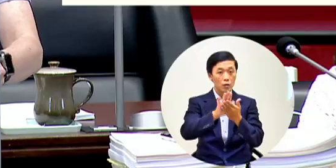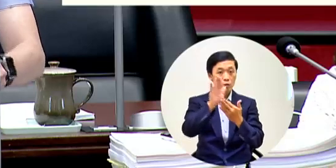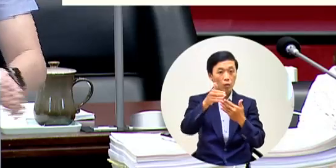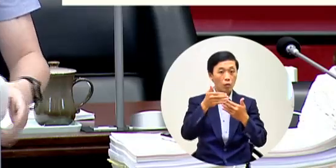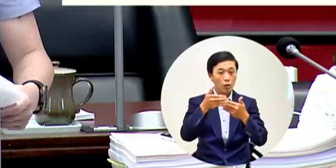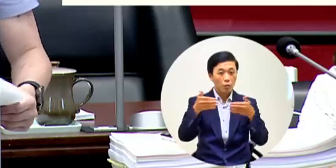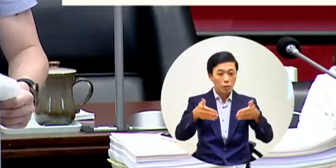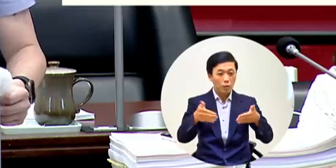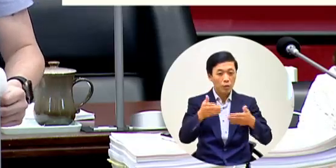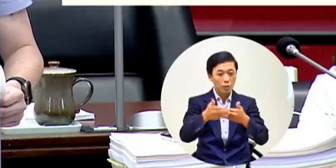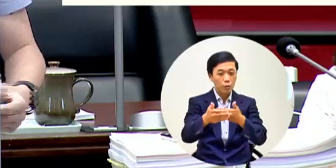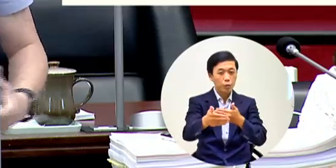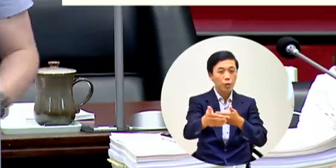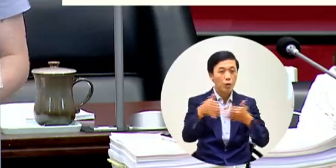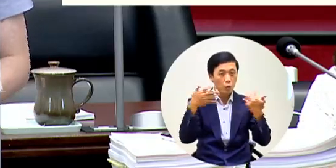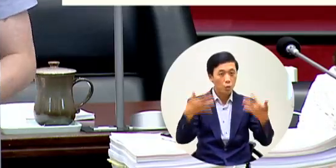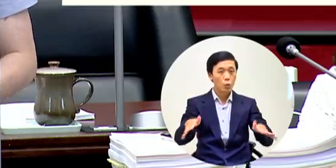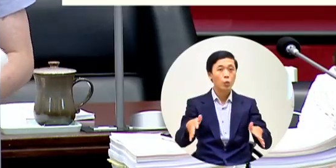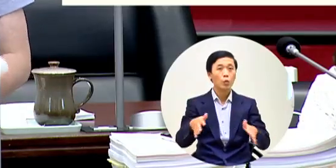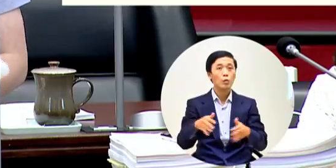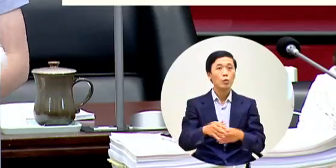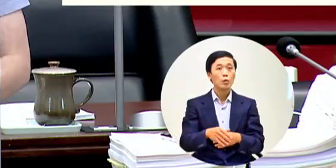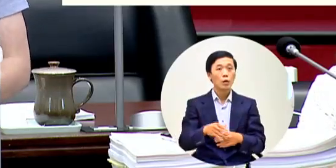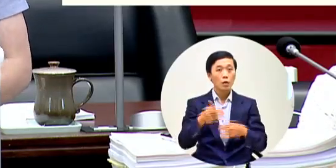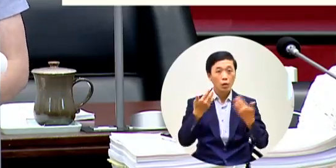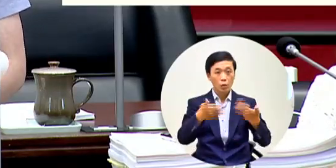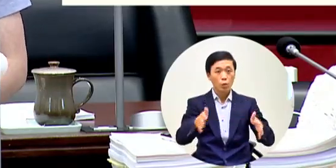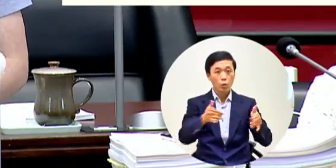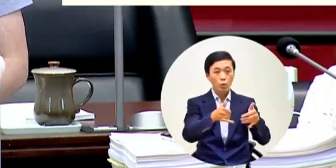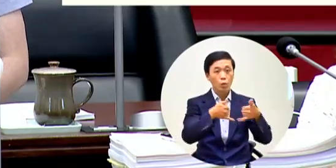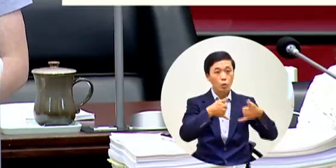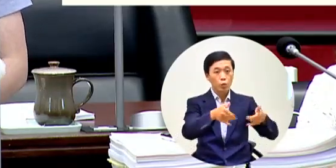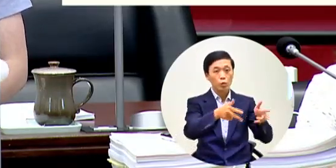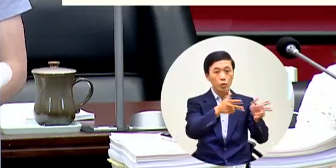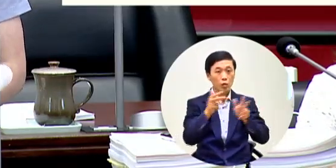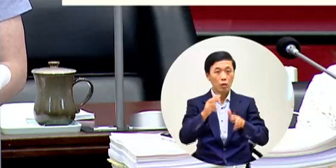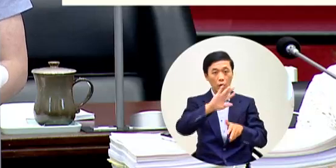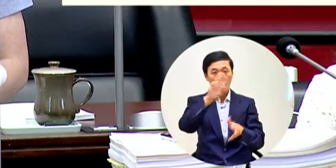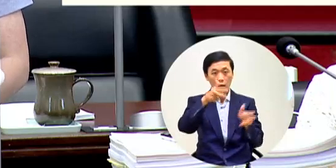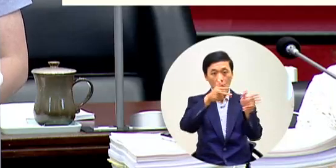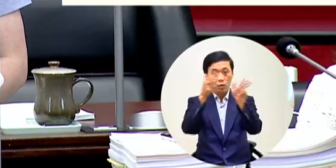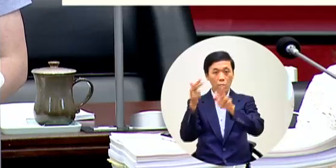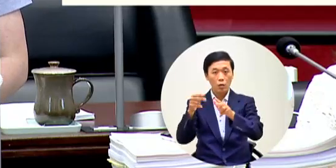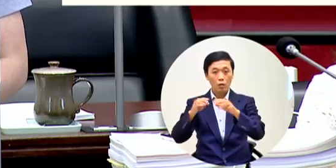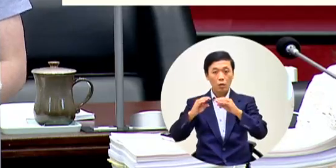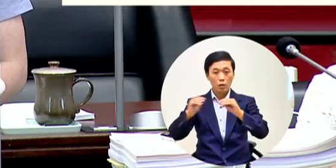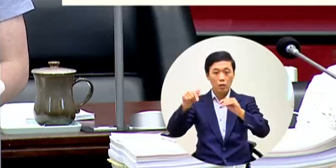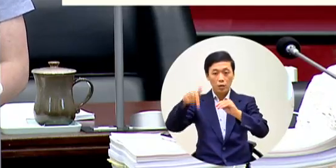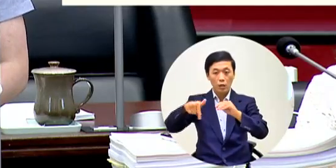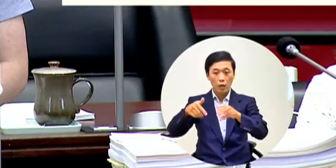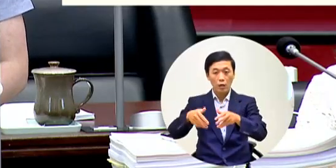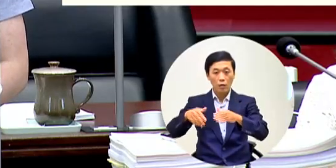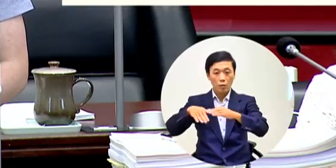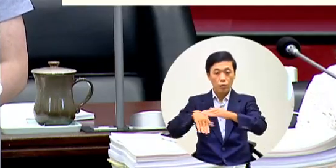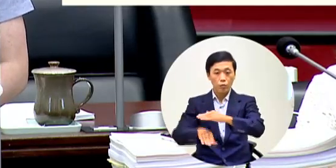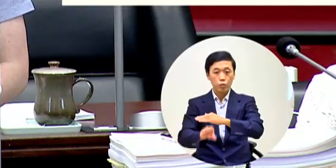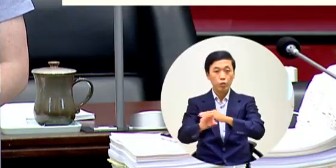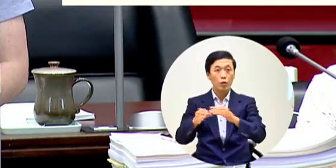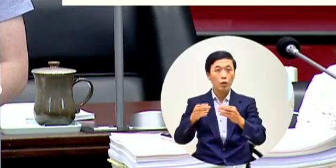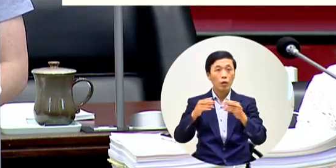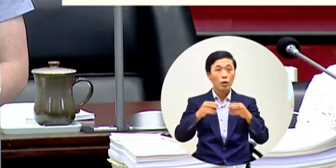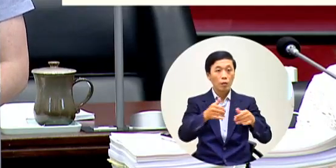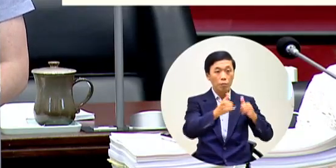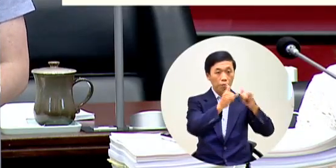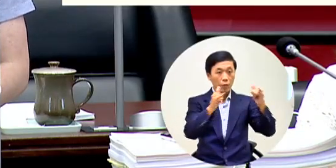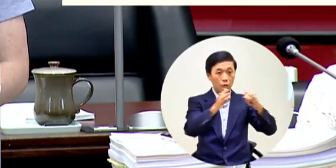来做啦。那很多路桥、天桥、地下道也一定都开辟了，古话像我们的民族路桥